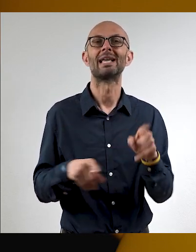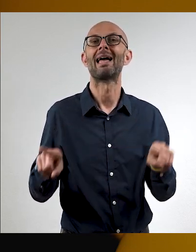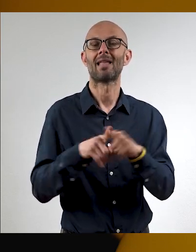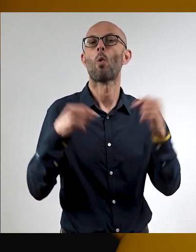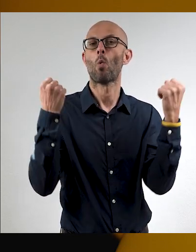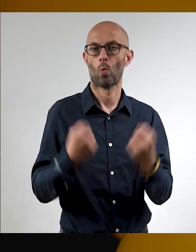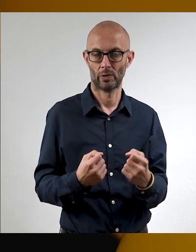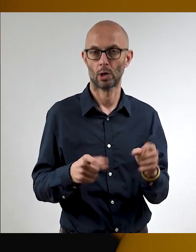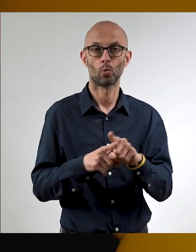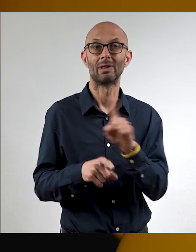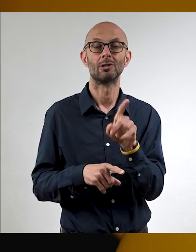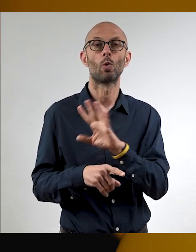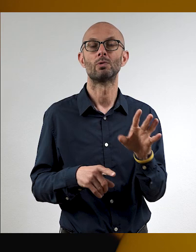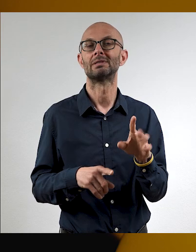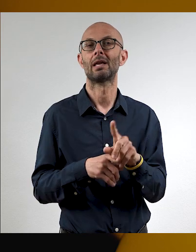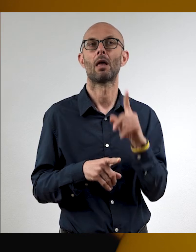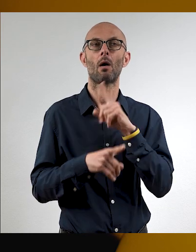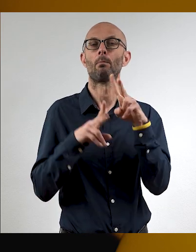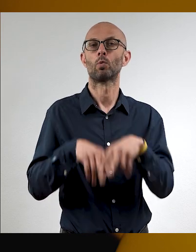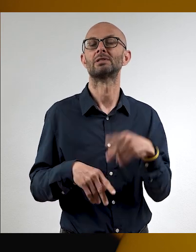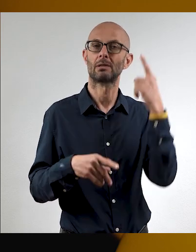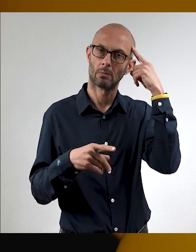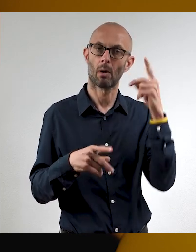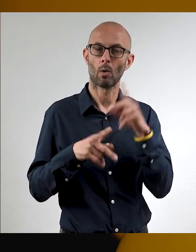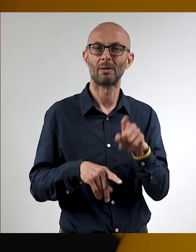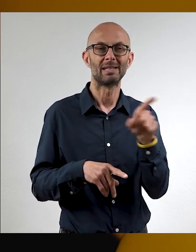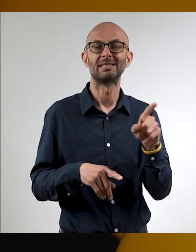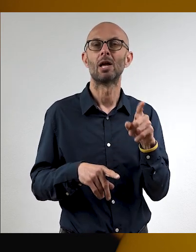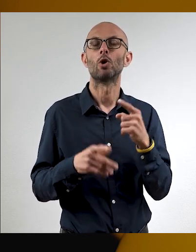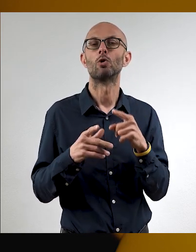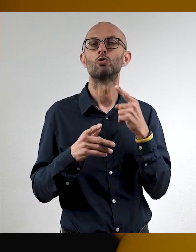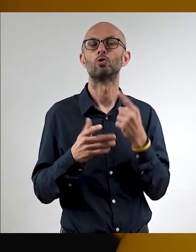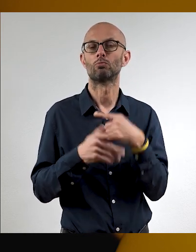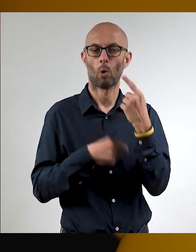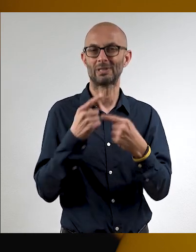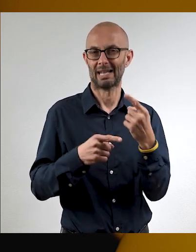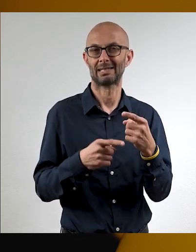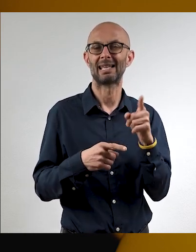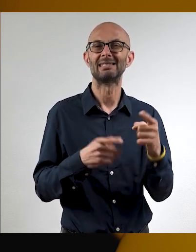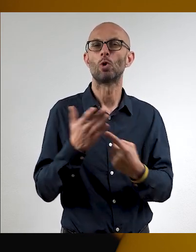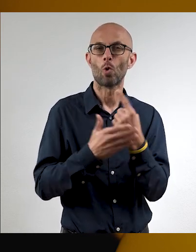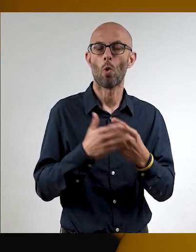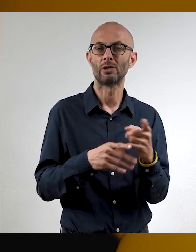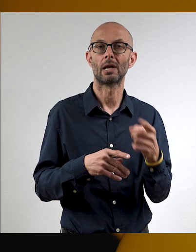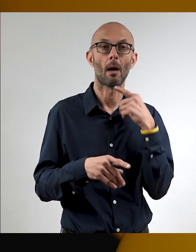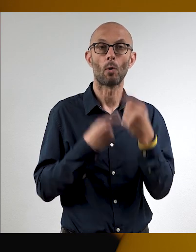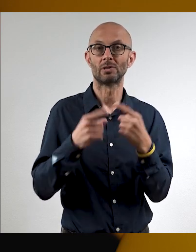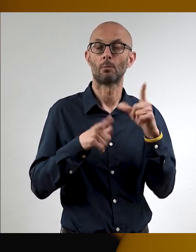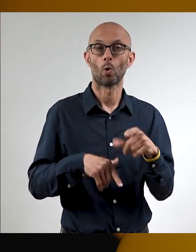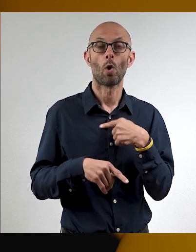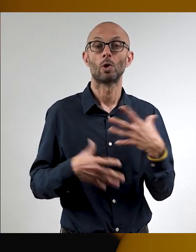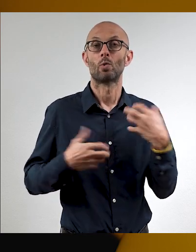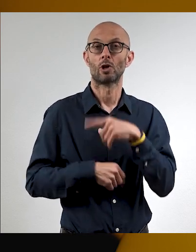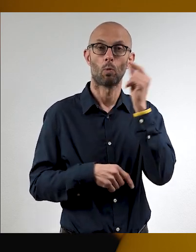enako hudi, tudi niso vsi travmatski. Travmatski so tisti dogodki, ob katerih ljudje, ko se ustrašimo ljudje